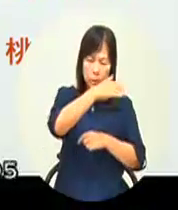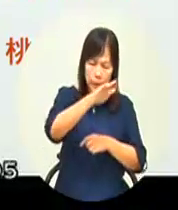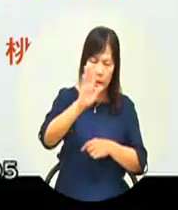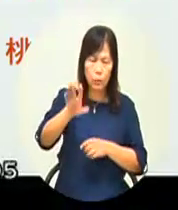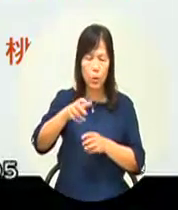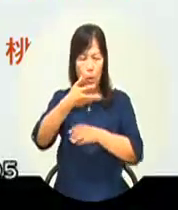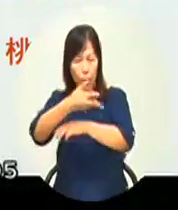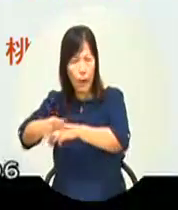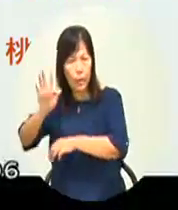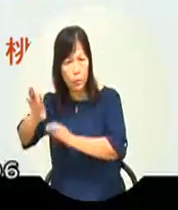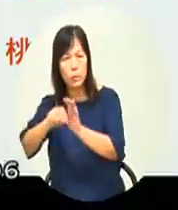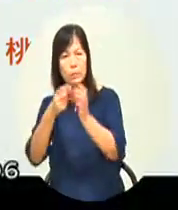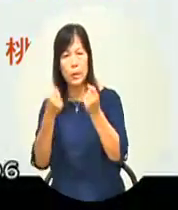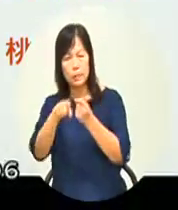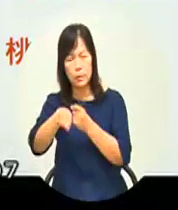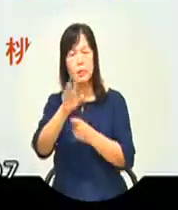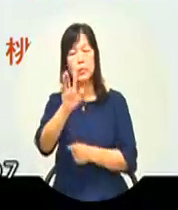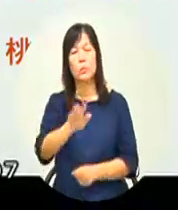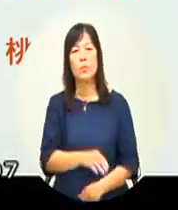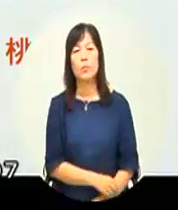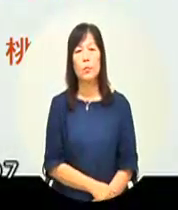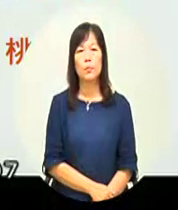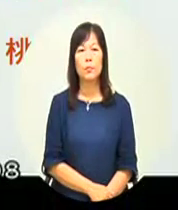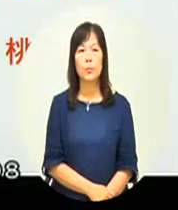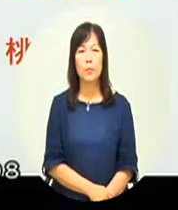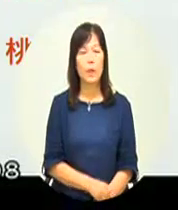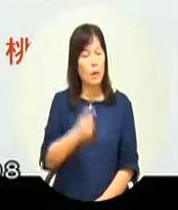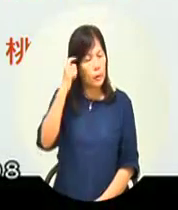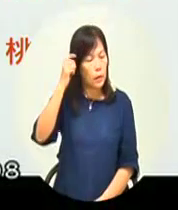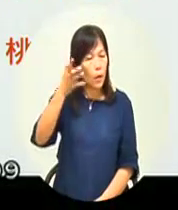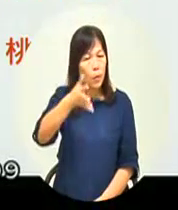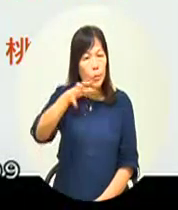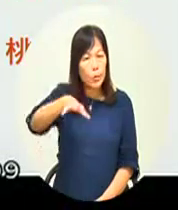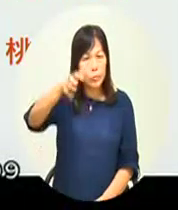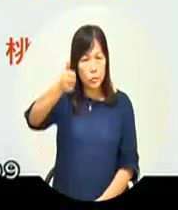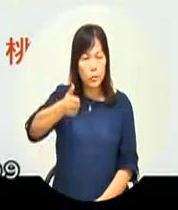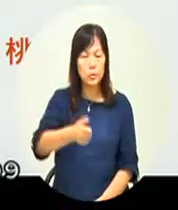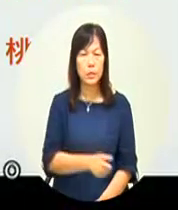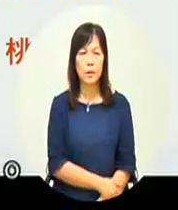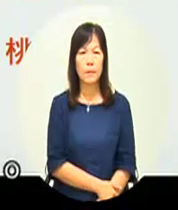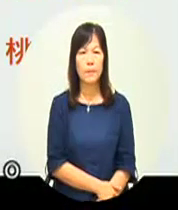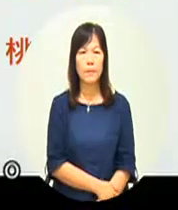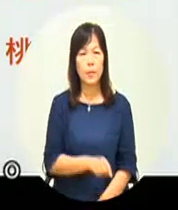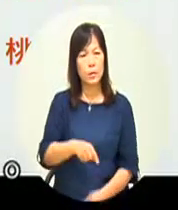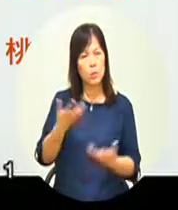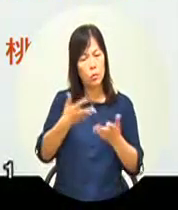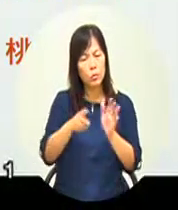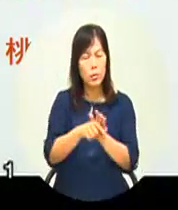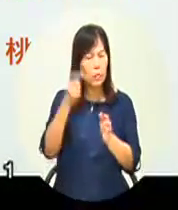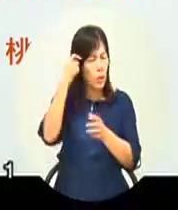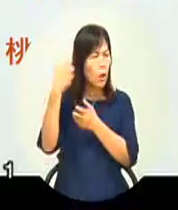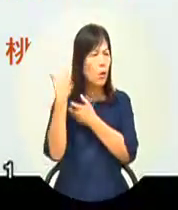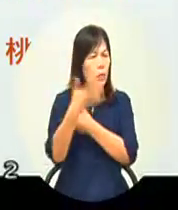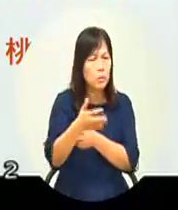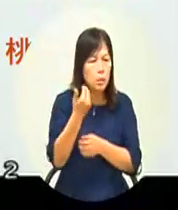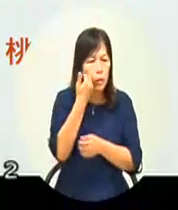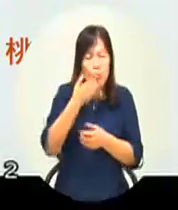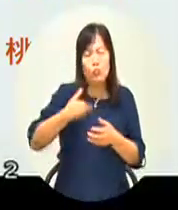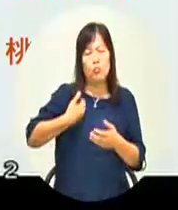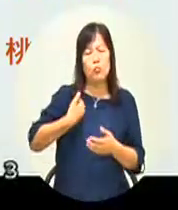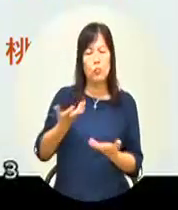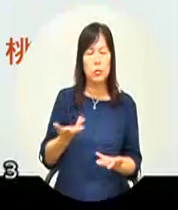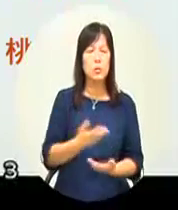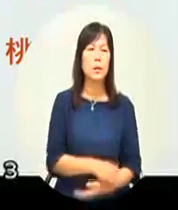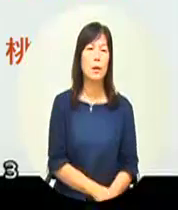哈，所以讲我觉得局长可以来，因为这个问题我也不知道丢给谁会比较好哈。我觉